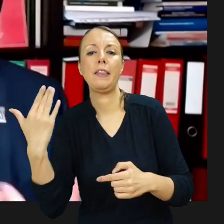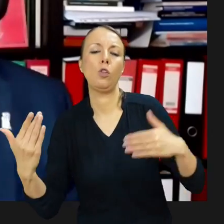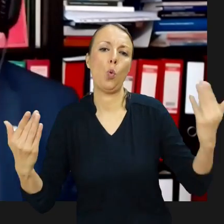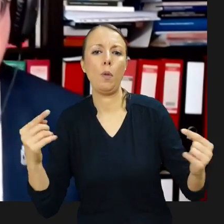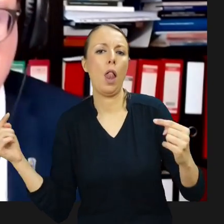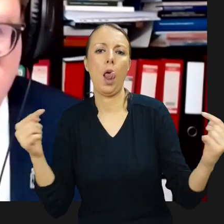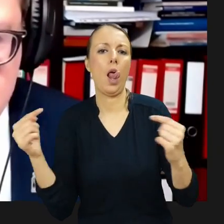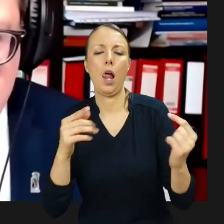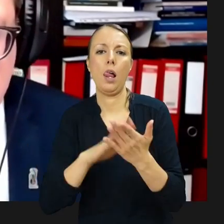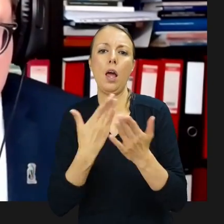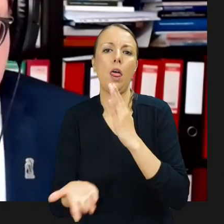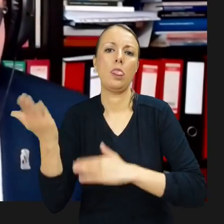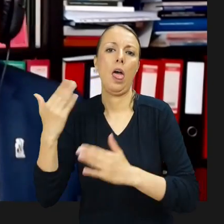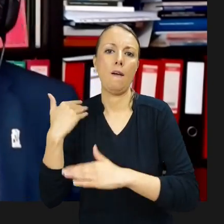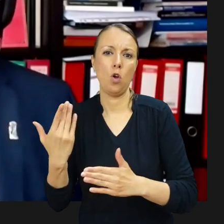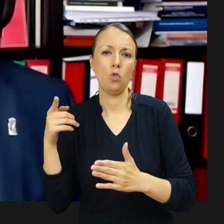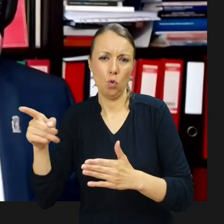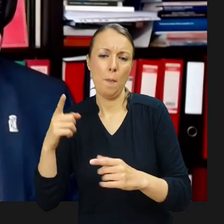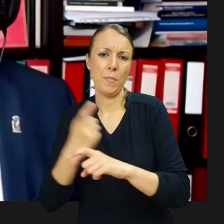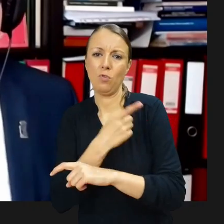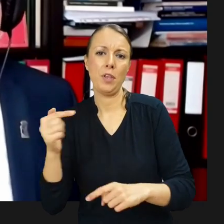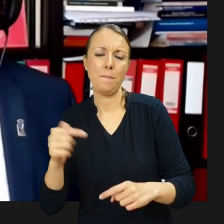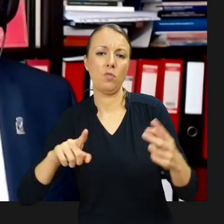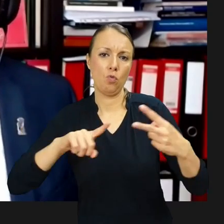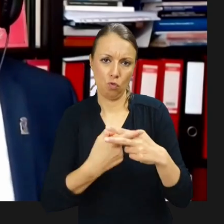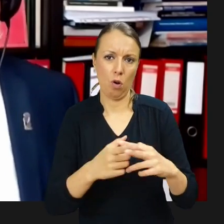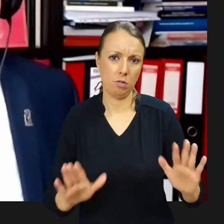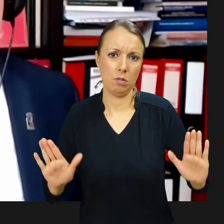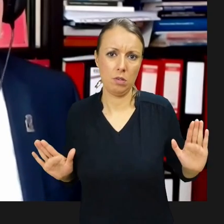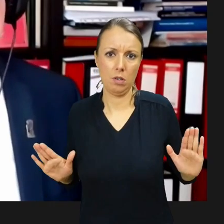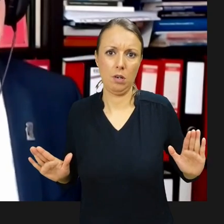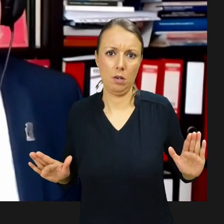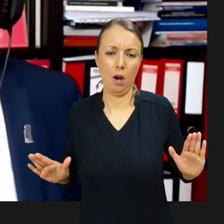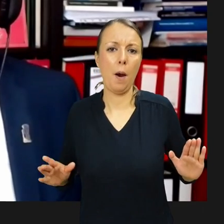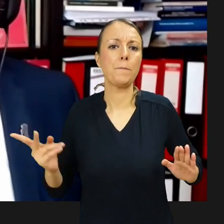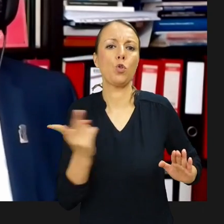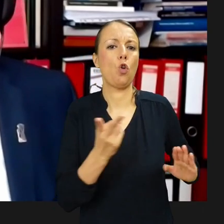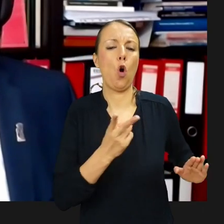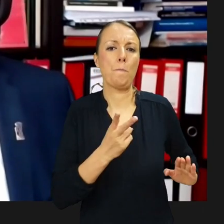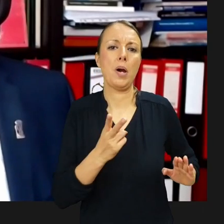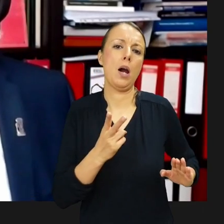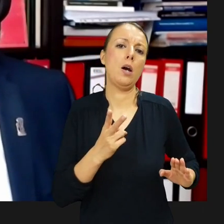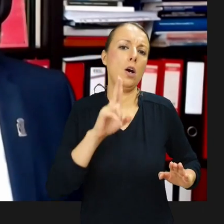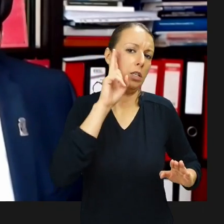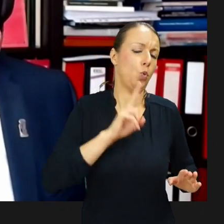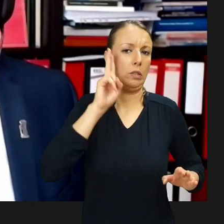sporu, wtedy państwo nie powinno ingerować. To wtedy jest ten spór równorzędnych podmiotów, ale tam, gdzie jest ten interes